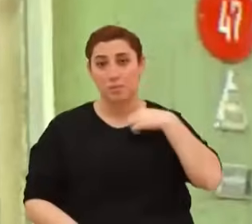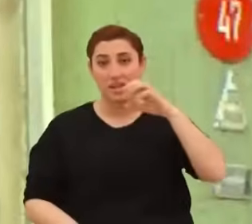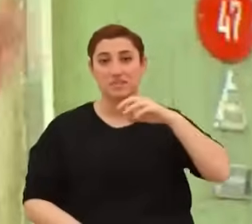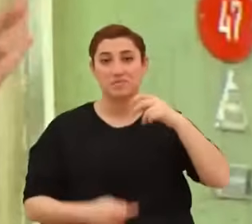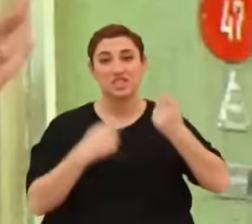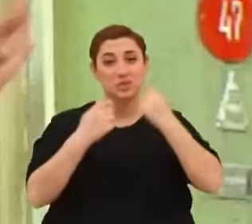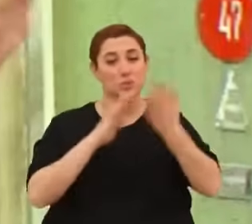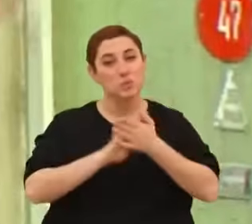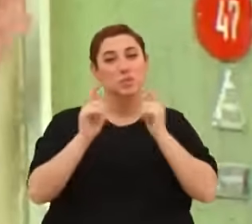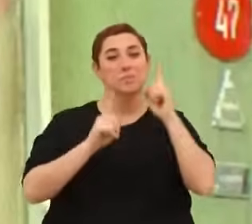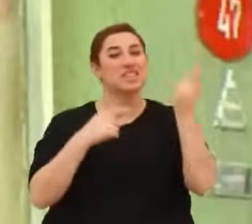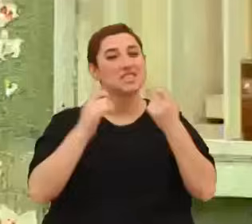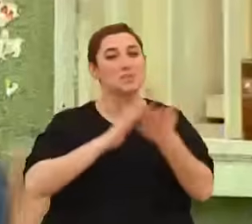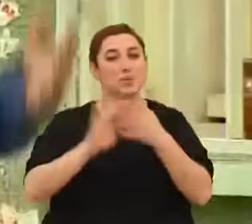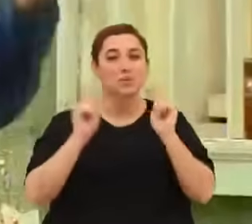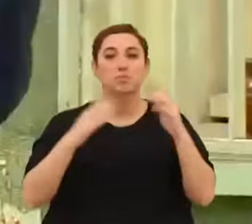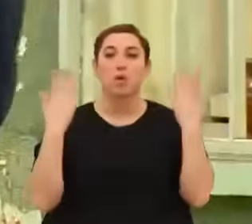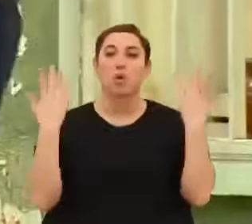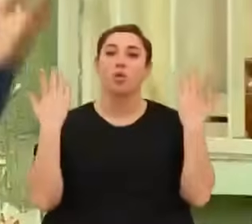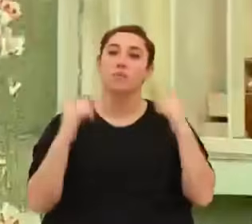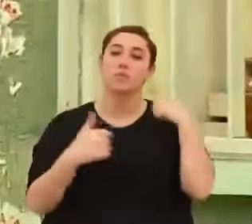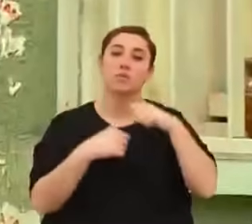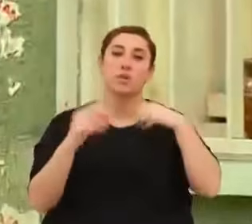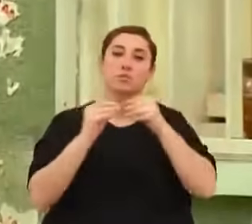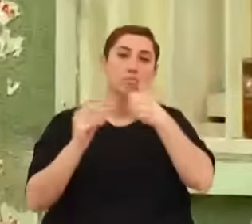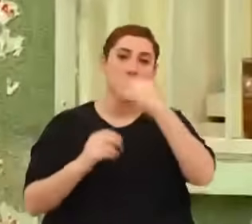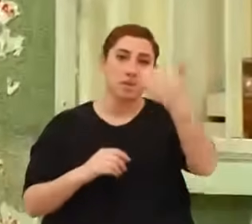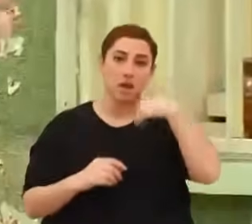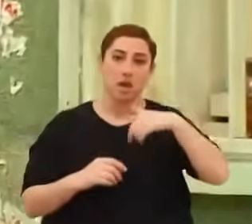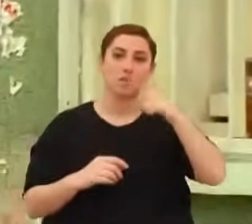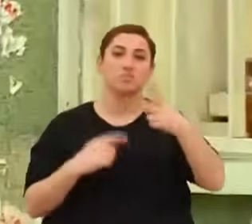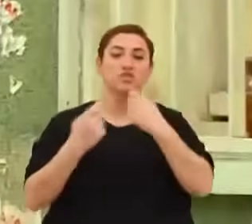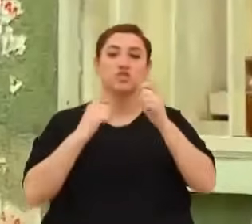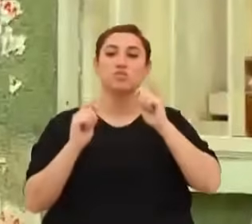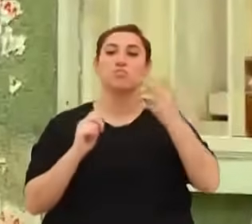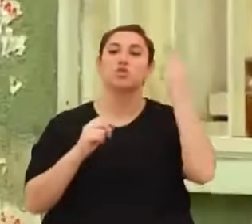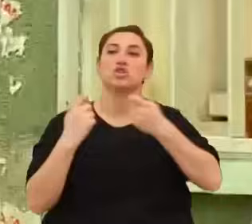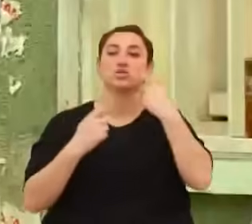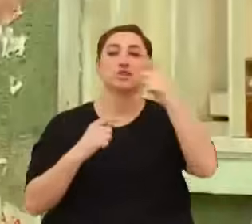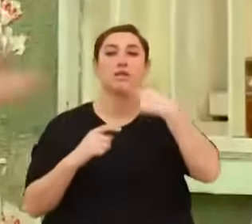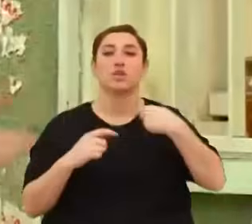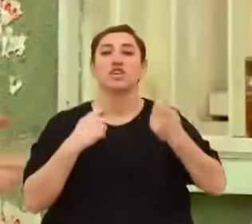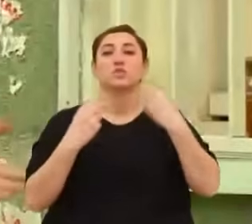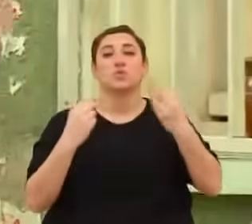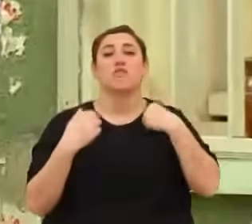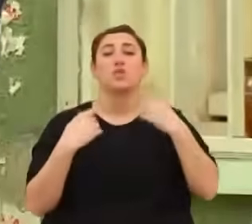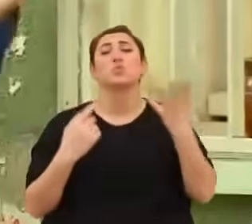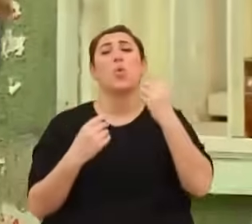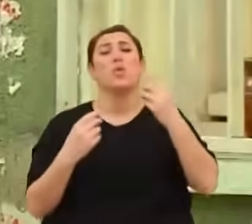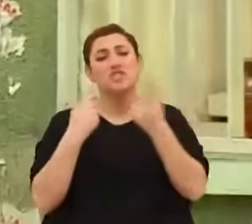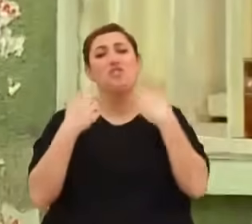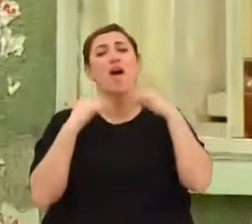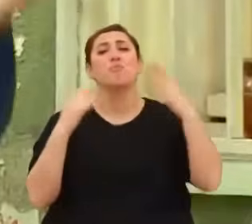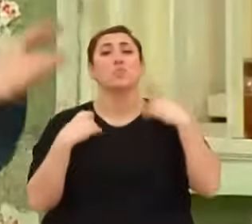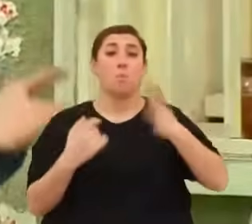Bir işi de düzgün yap. Bir işi de düzgün Allah'ım yap. Allah'ım yine ben... Babam geldi boş iş diyor. Sen bir işi düzgün yapmıyorsun. Vermeyin o zaman bana iş. Çok meraklıydım